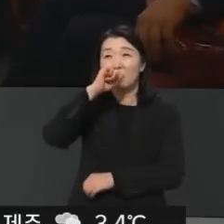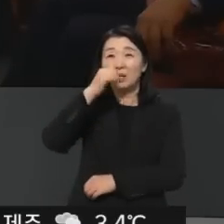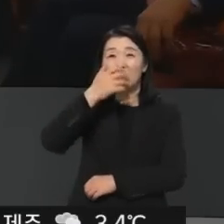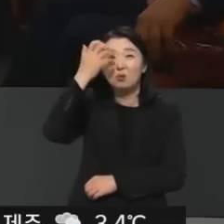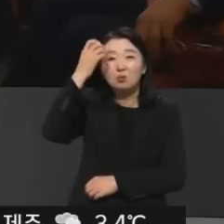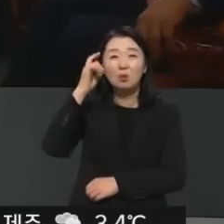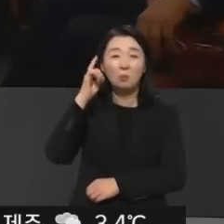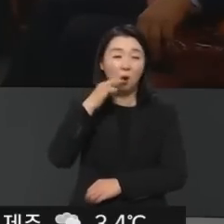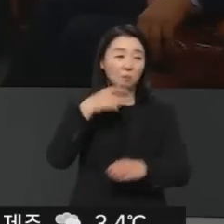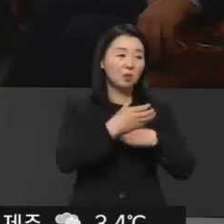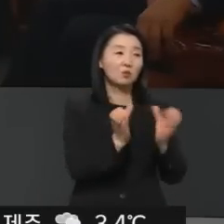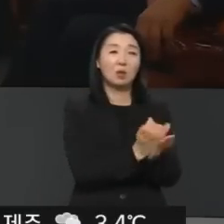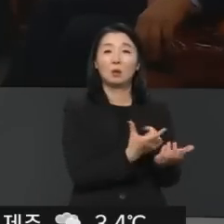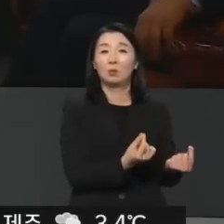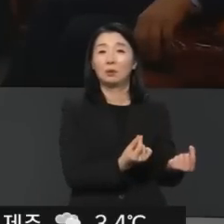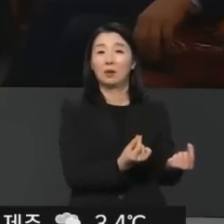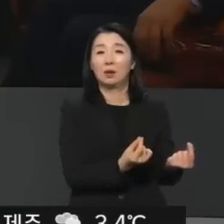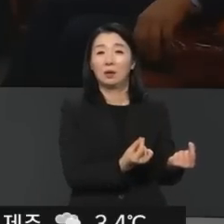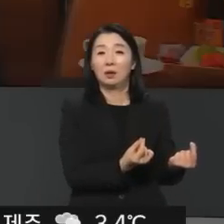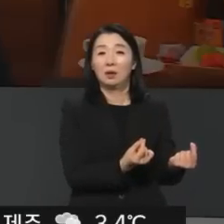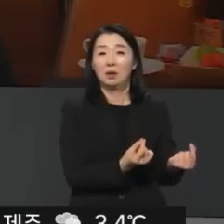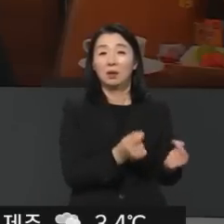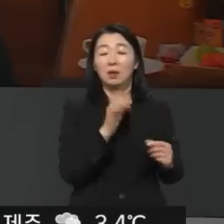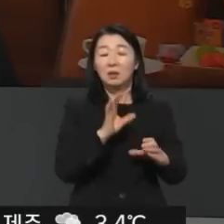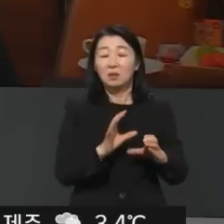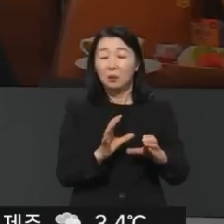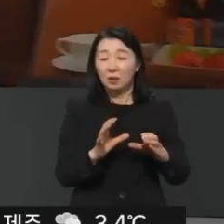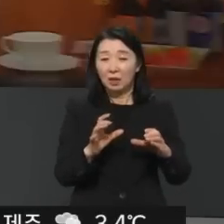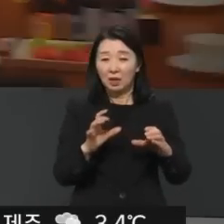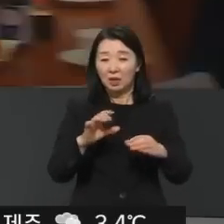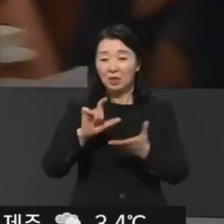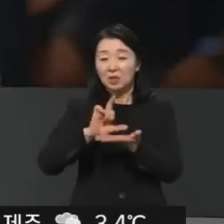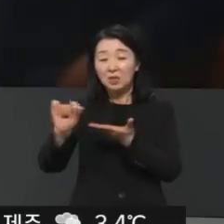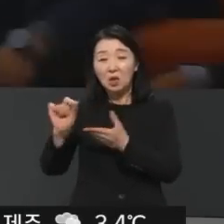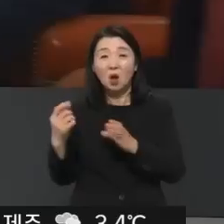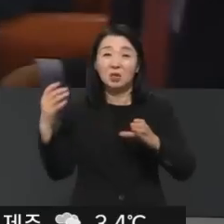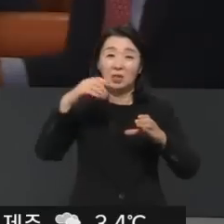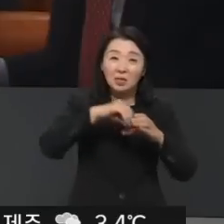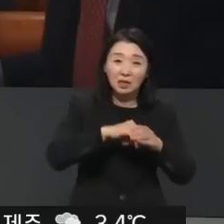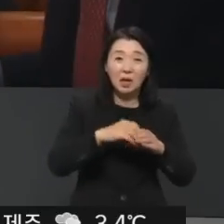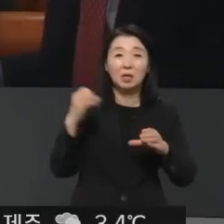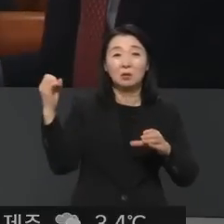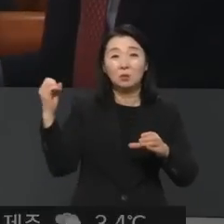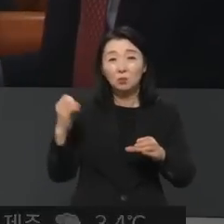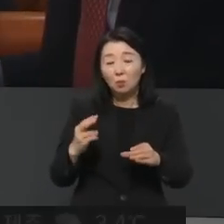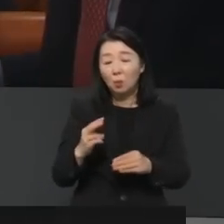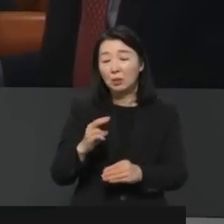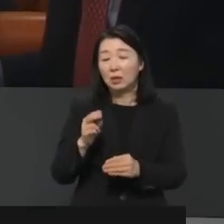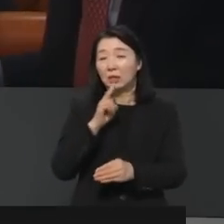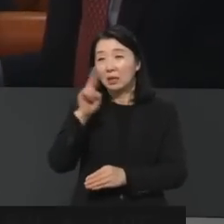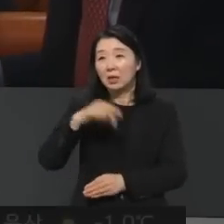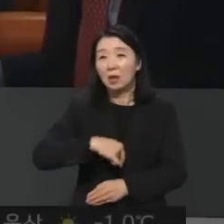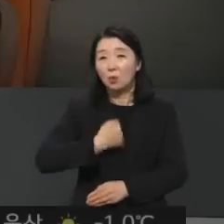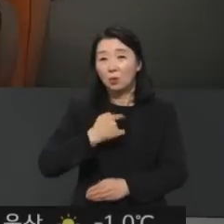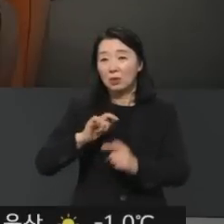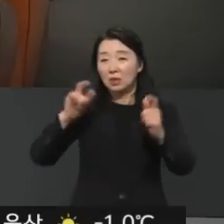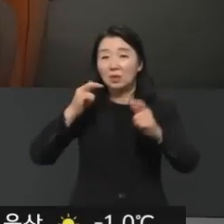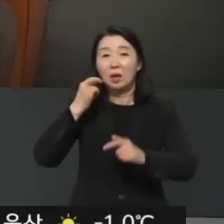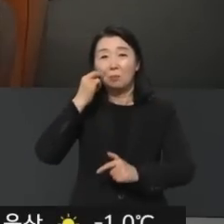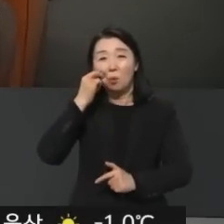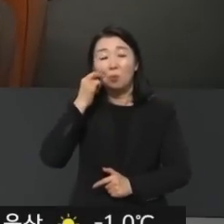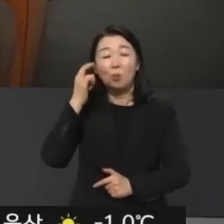건 민주당도 마찬가지입니다. 이번에 못 넣은 지역구 예산도 또 야당 독자적으로 증액할 수 없어서 반영 못한